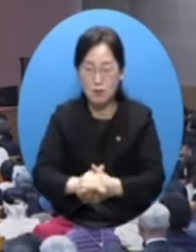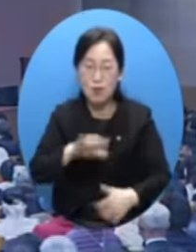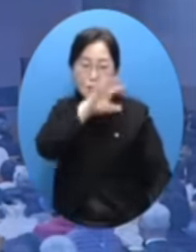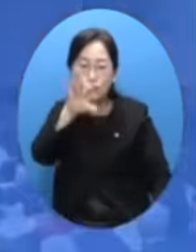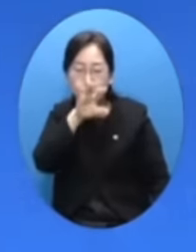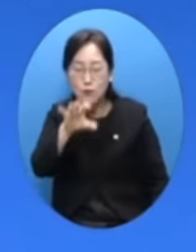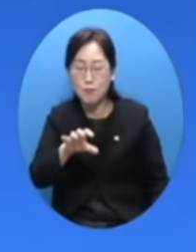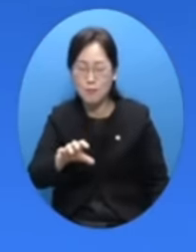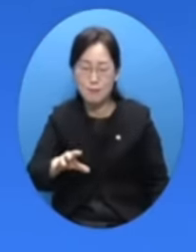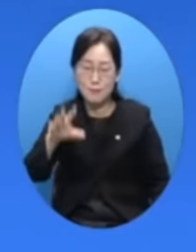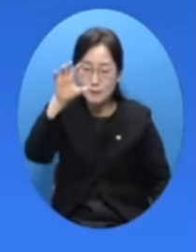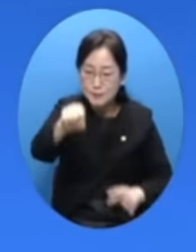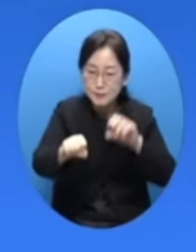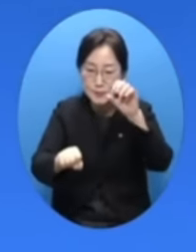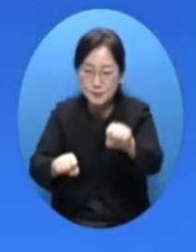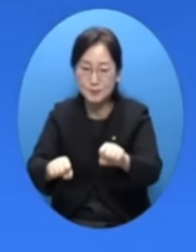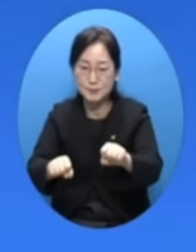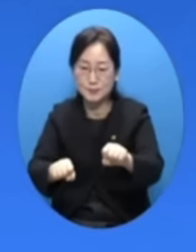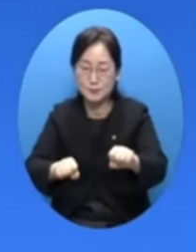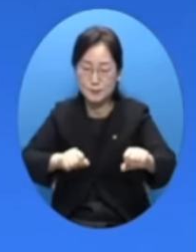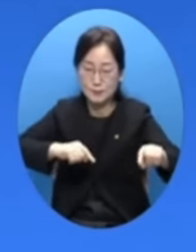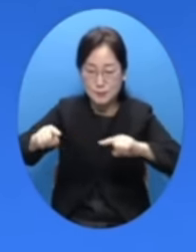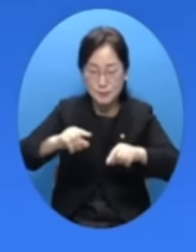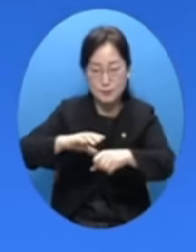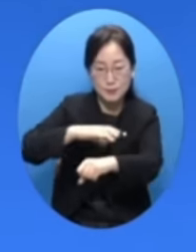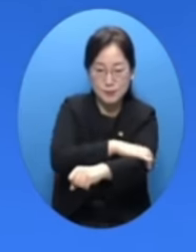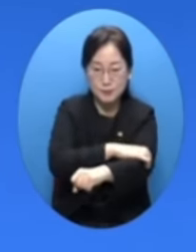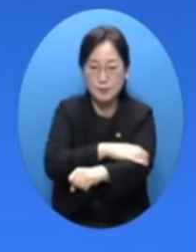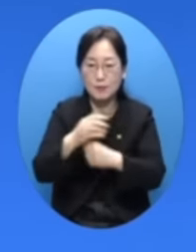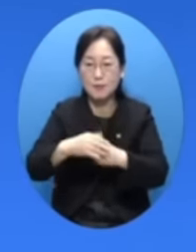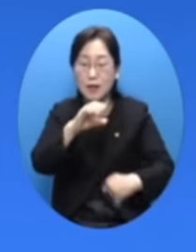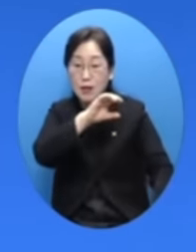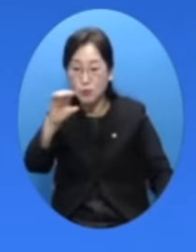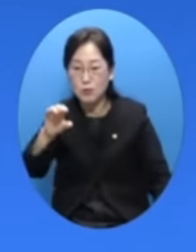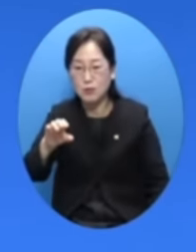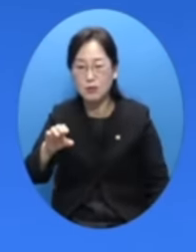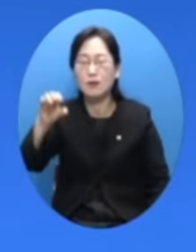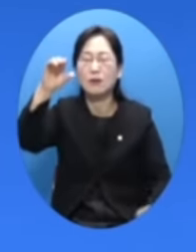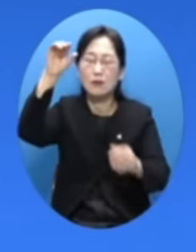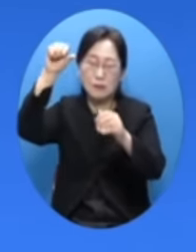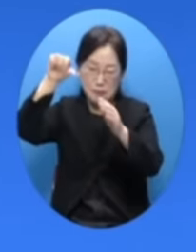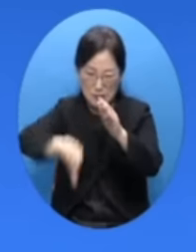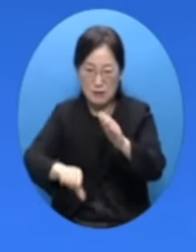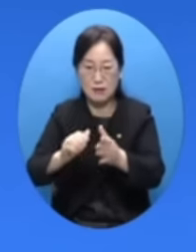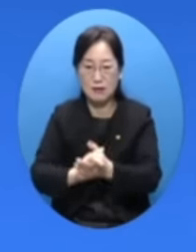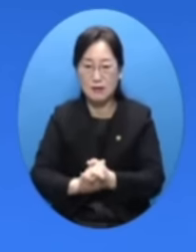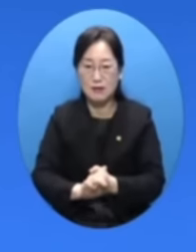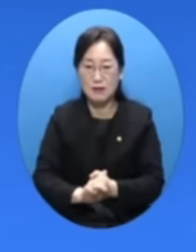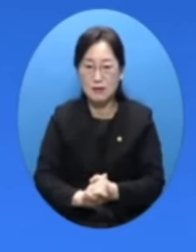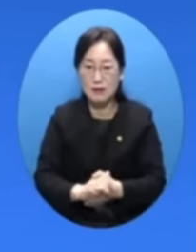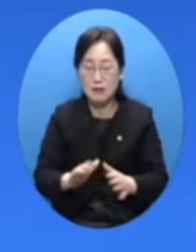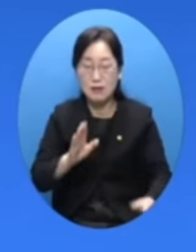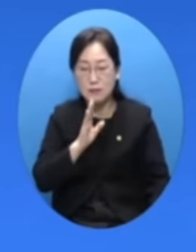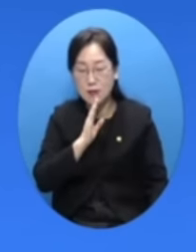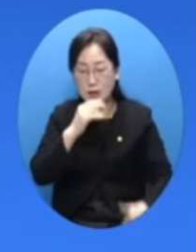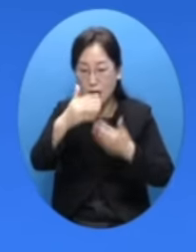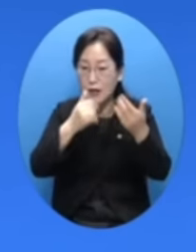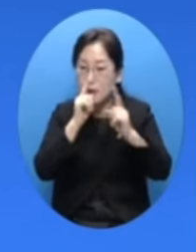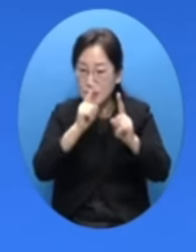보니까 가톨릭이 타락을 했습니다. 기본적인 진리를 많이